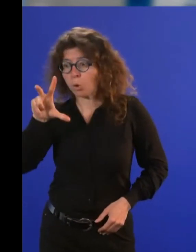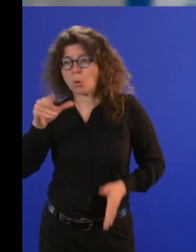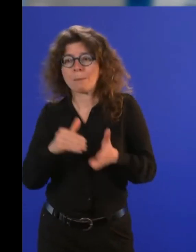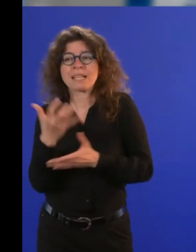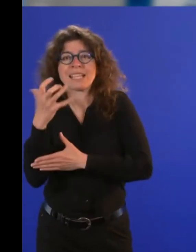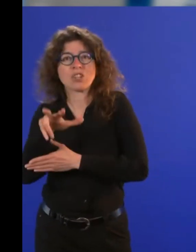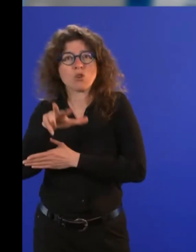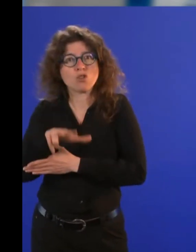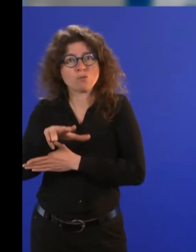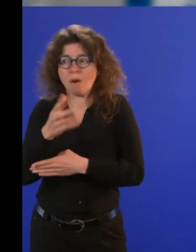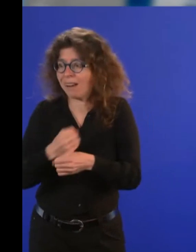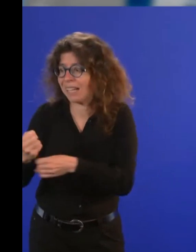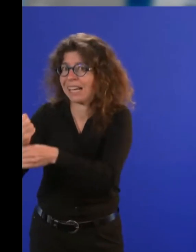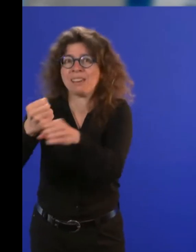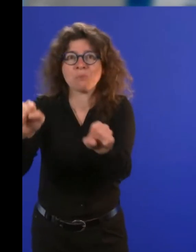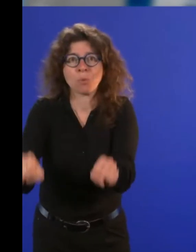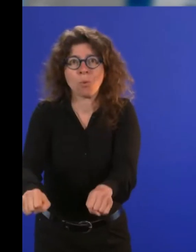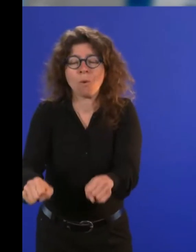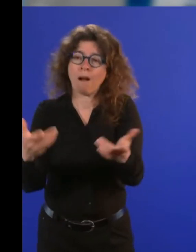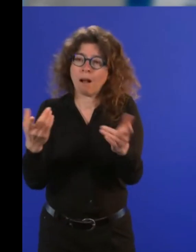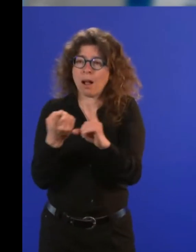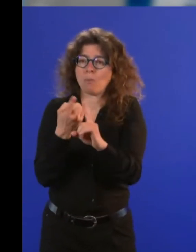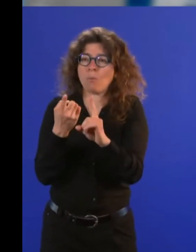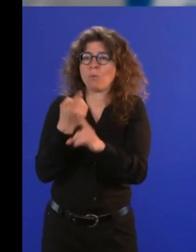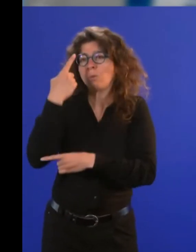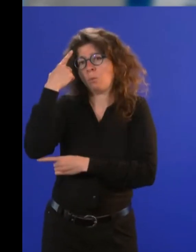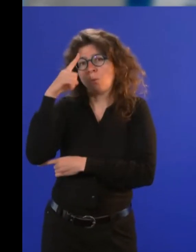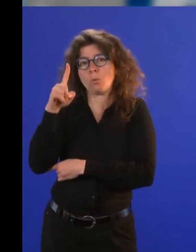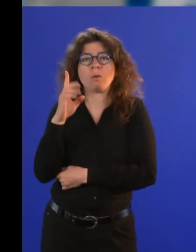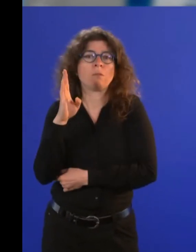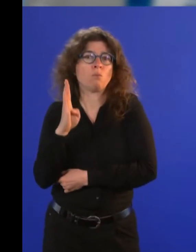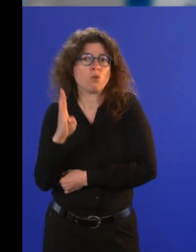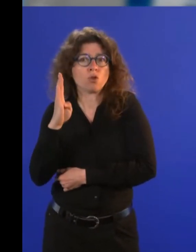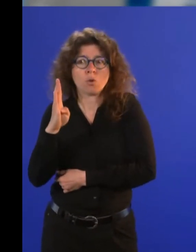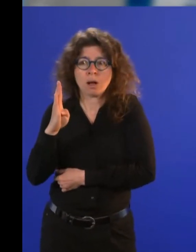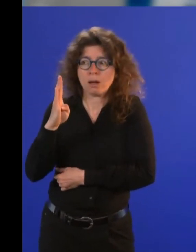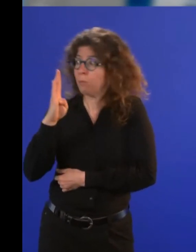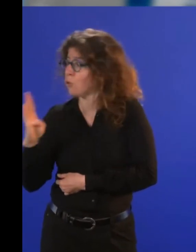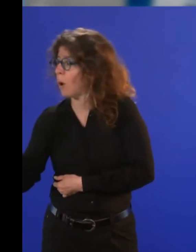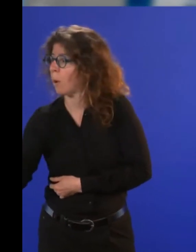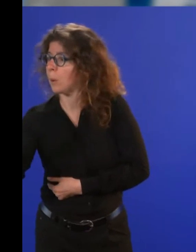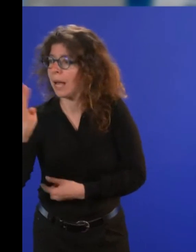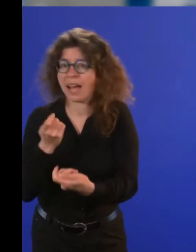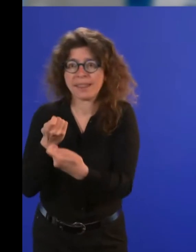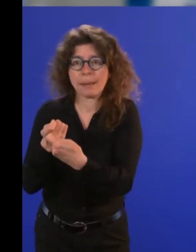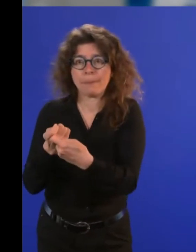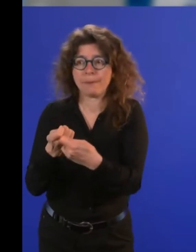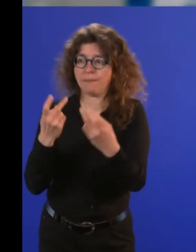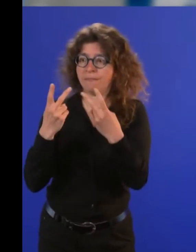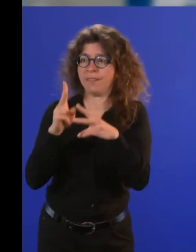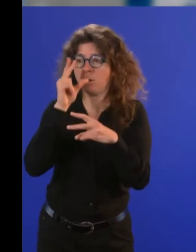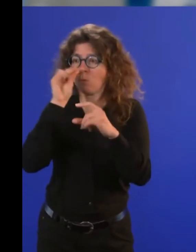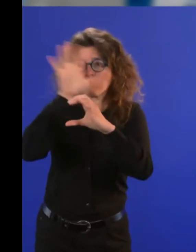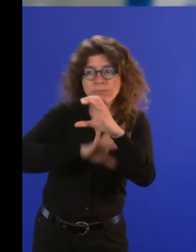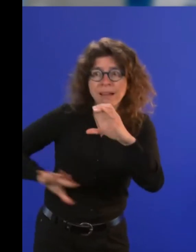500 logements sont autant de mesures fortes pour prendre en compte les besoins croissants à pouvoir se loger dans une métropole dynamique comme la